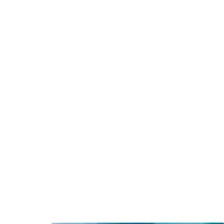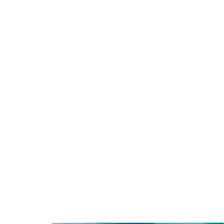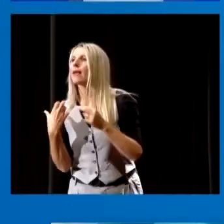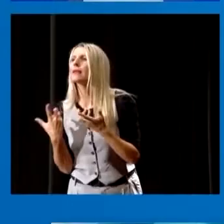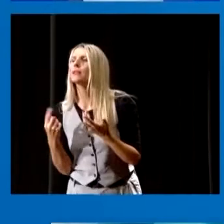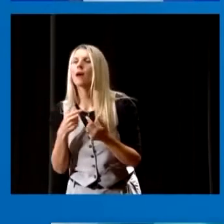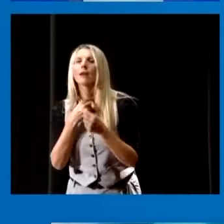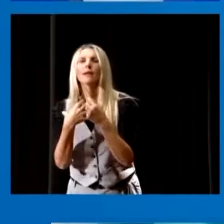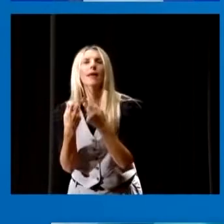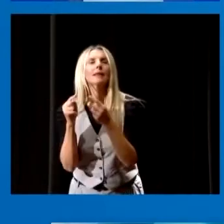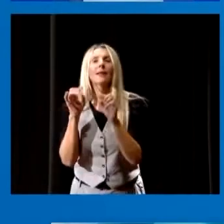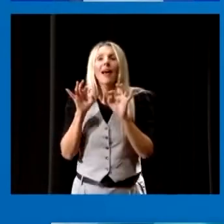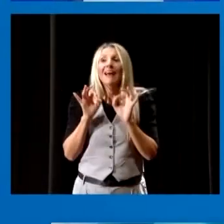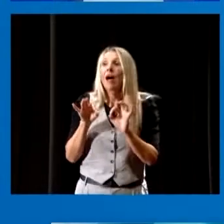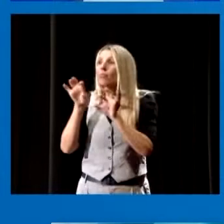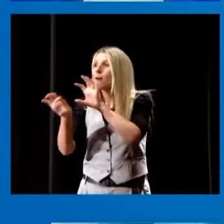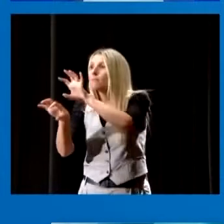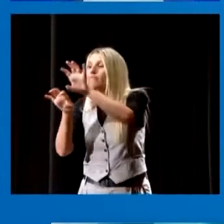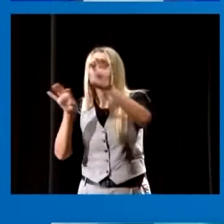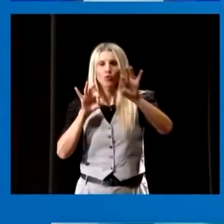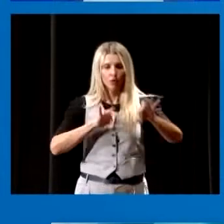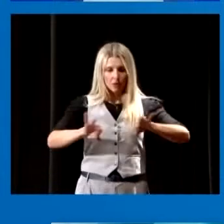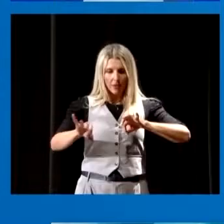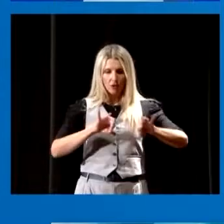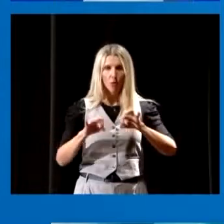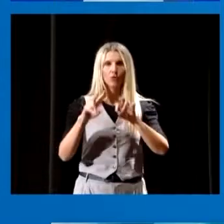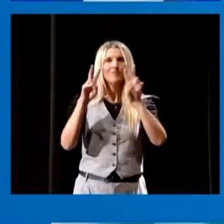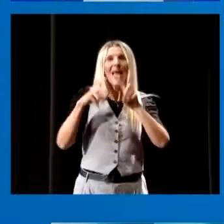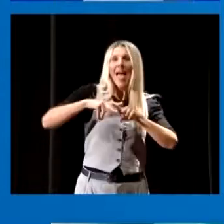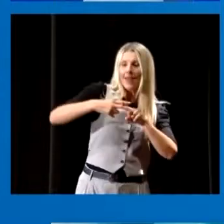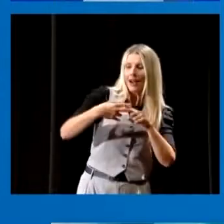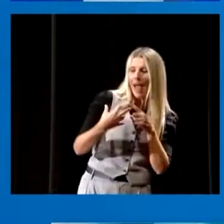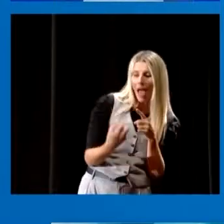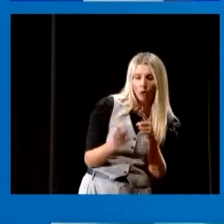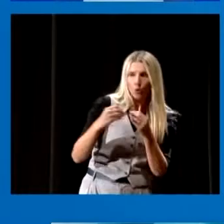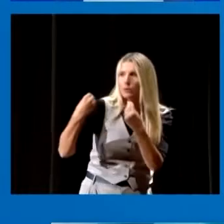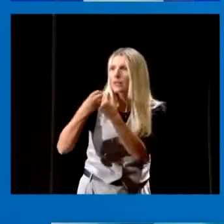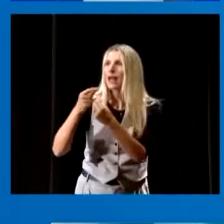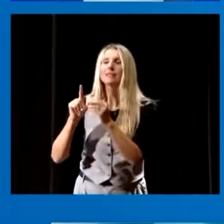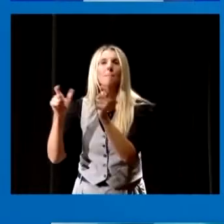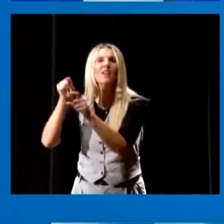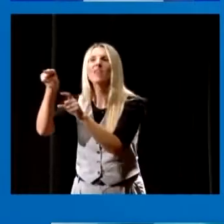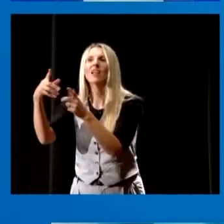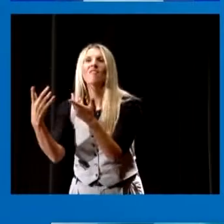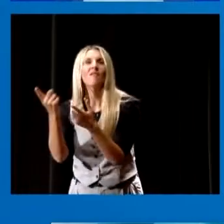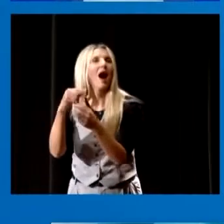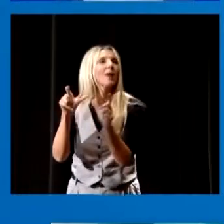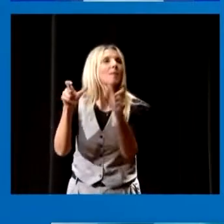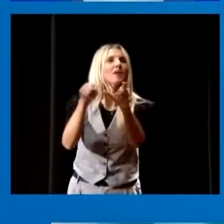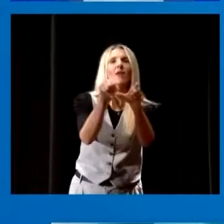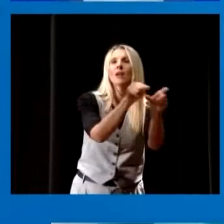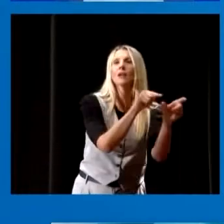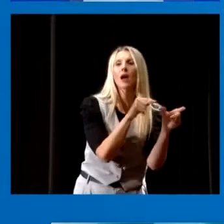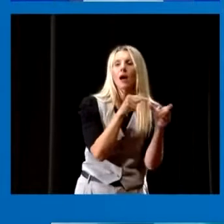Παπαθανάσης. Με τα καλύτερα εργαλεία όσα έχουμε και τα χρηματοδοτικά εργαλεία που από ό,τι παρουσίασαν οι συνάδελφοί μου